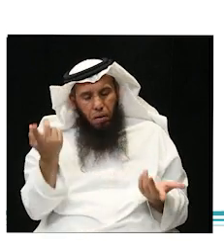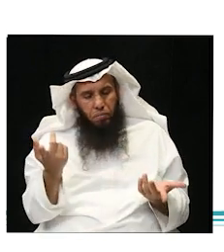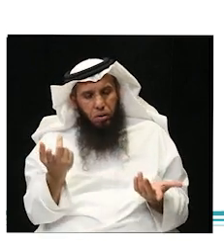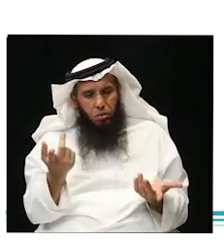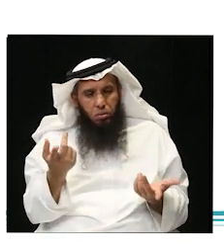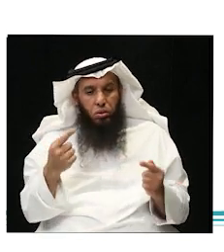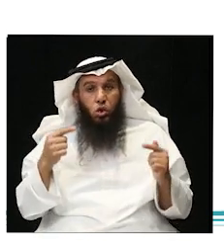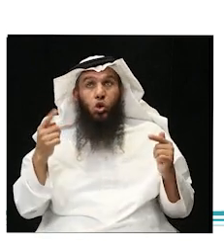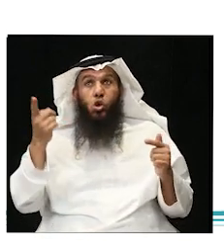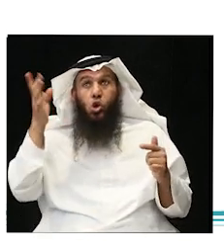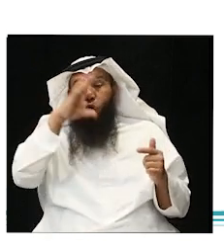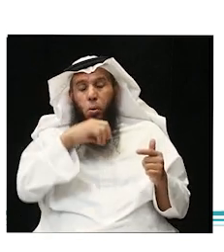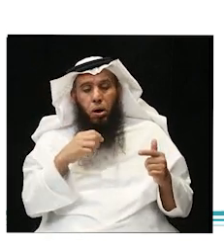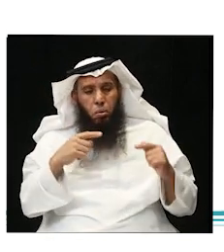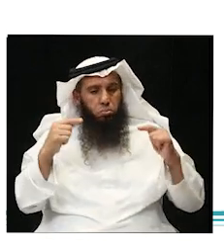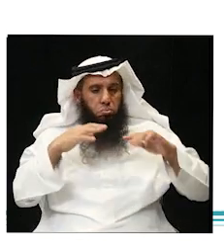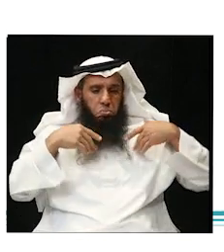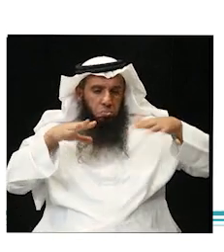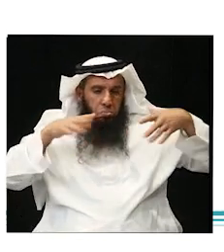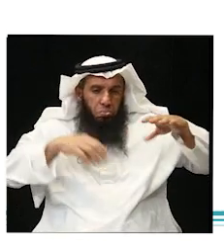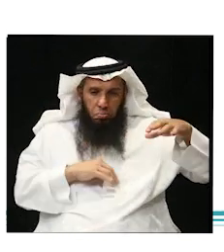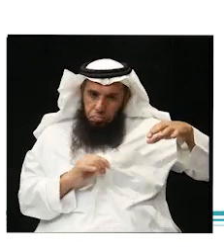تعالى وبركاته.